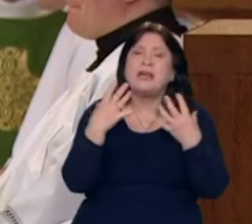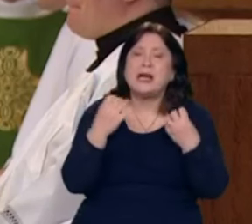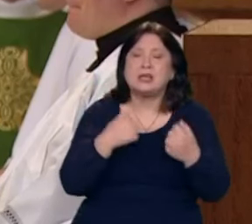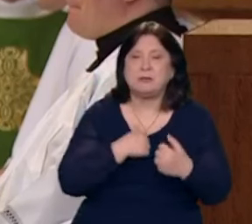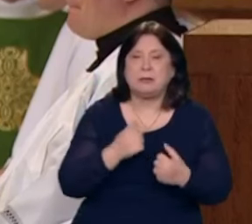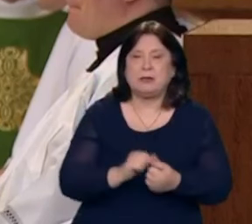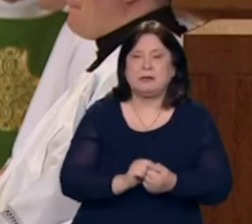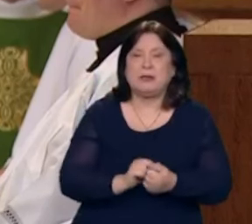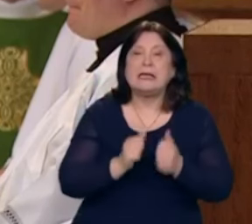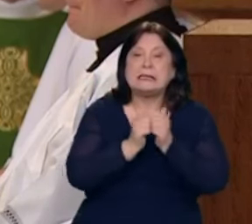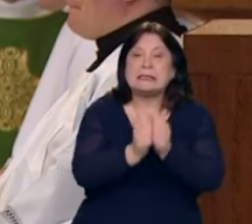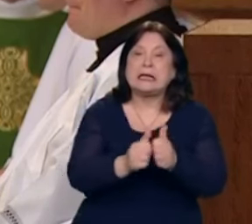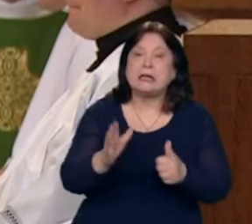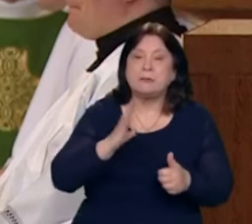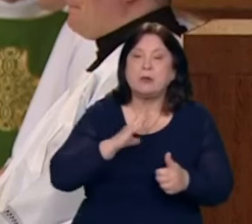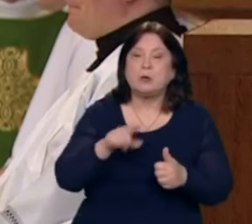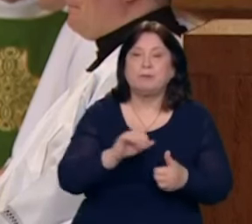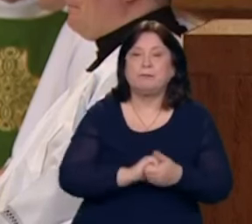zdanie